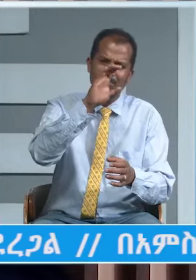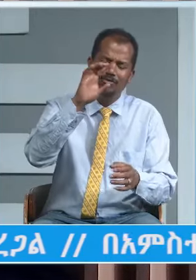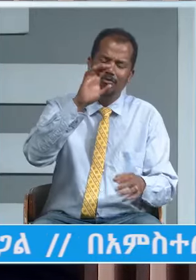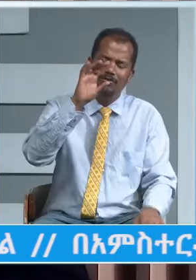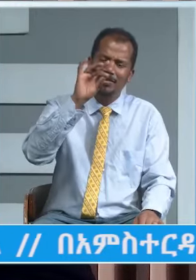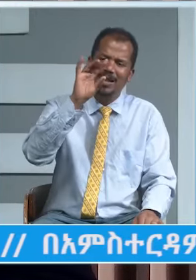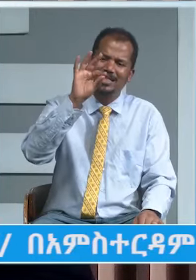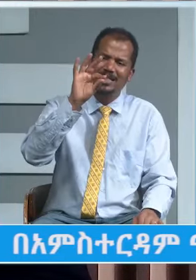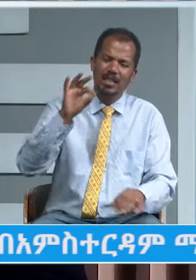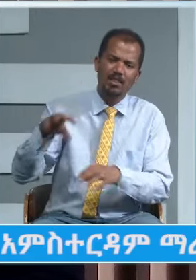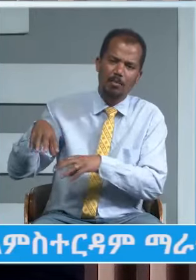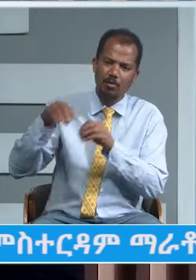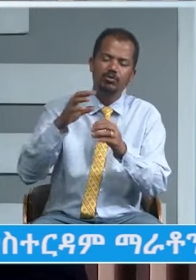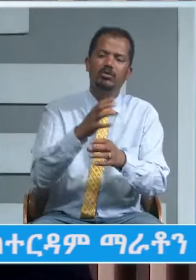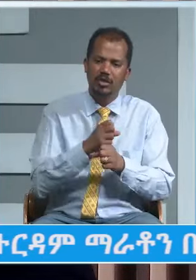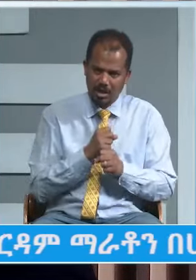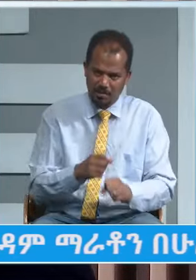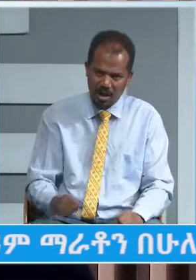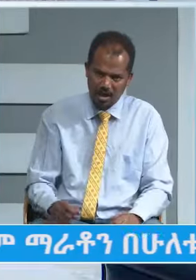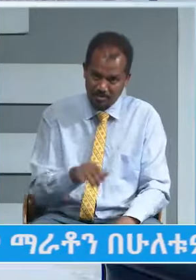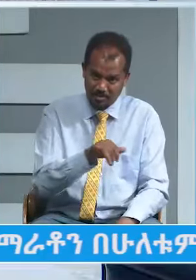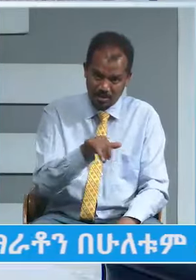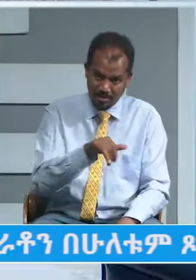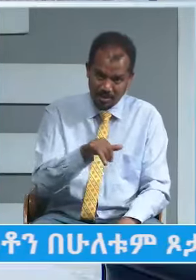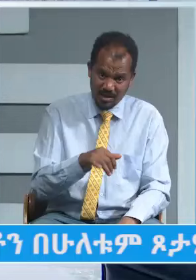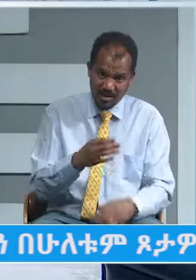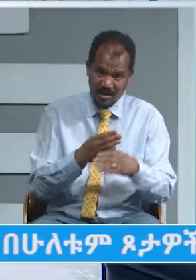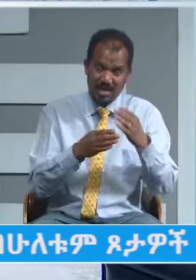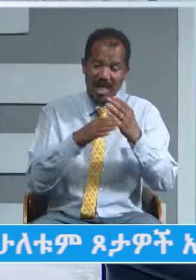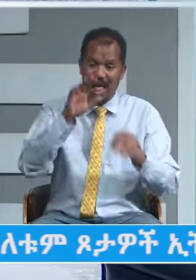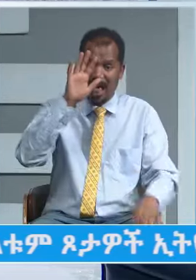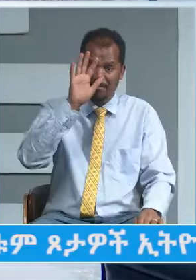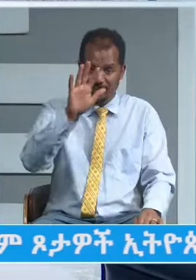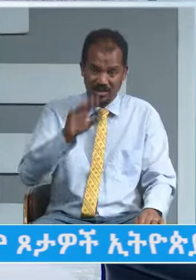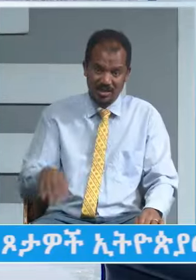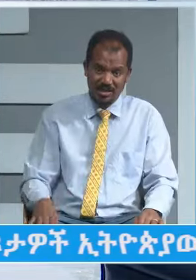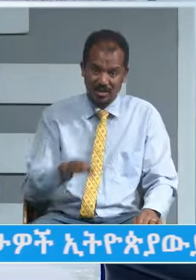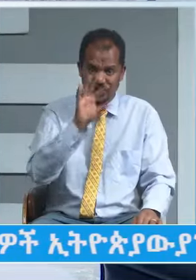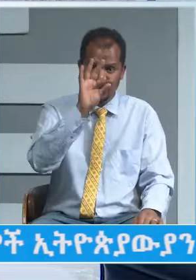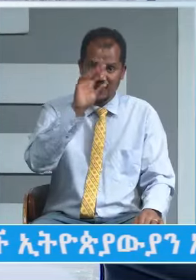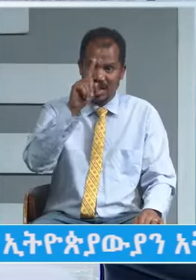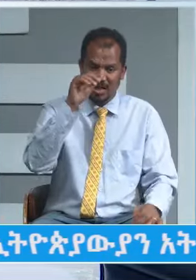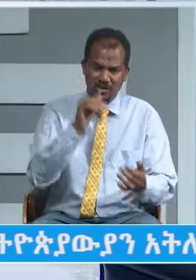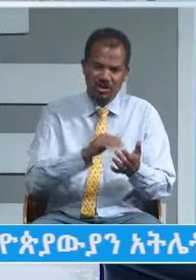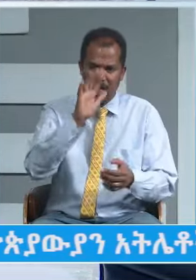343,489 ሰልጣኞችን የምንቀበል ይሆናል። በተመሳሳይ በደረጃ 5